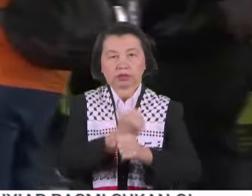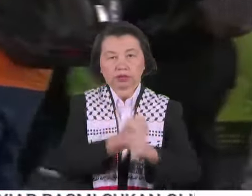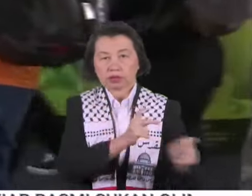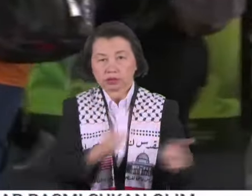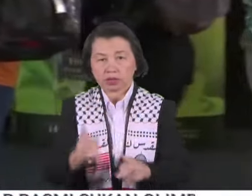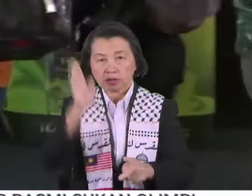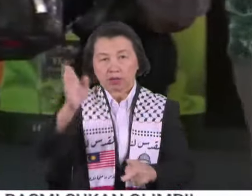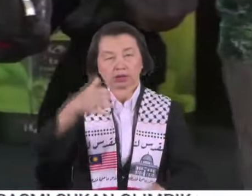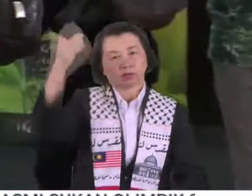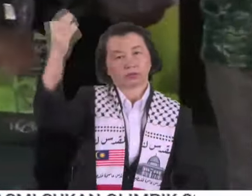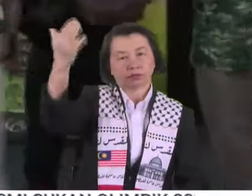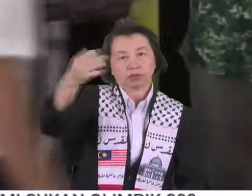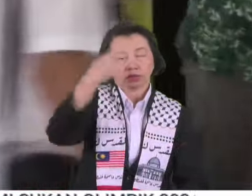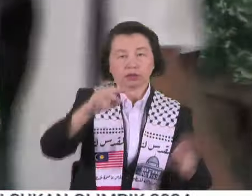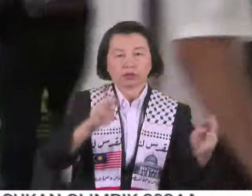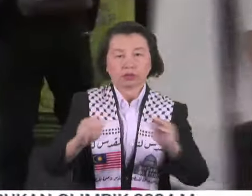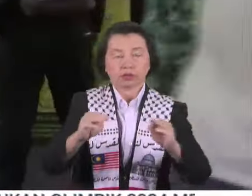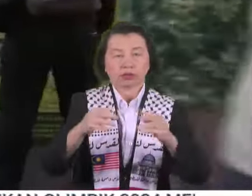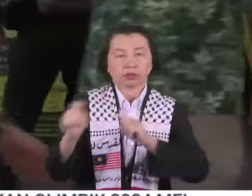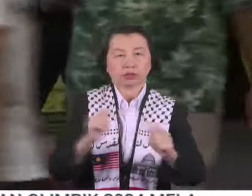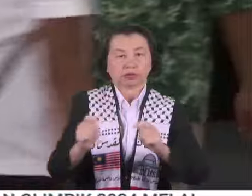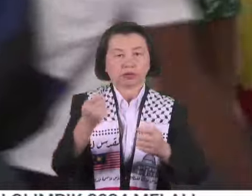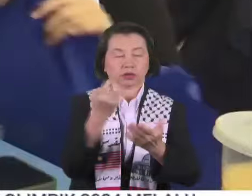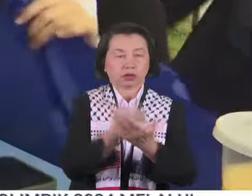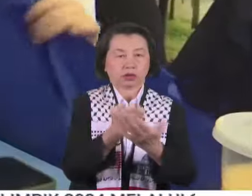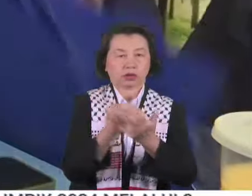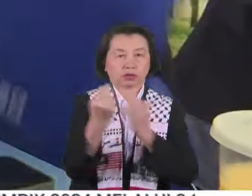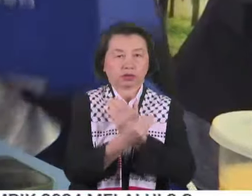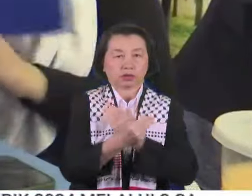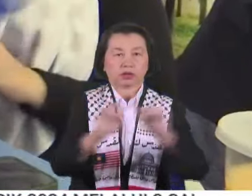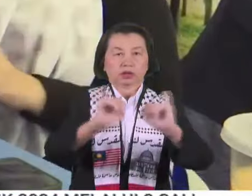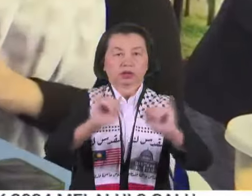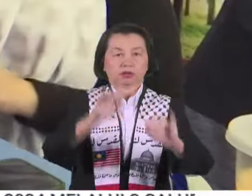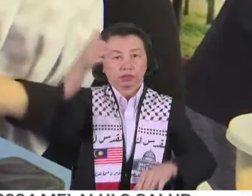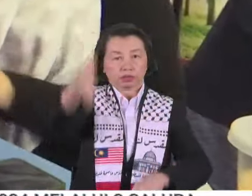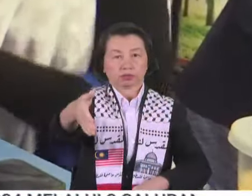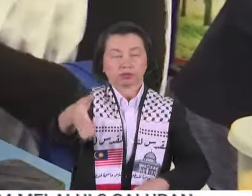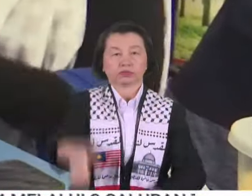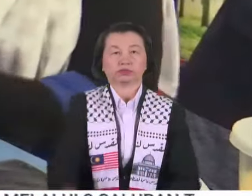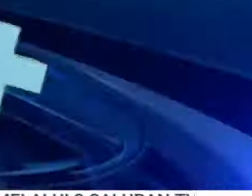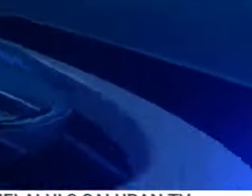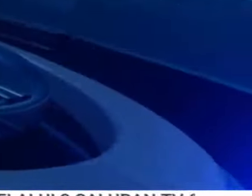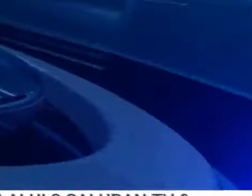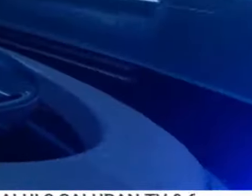bakal dibentangkan kepada Majlis Tindakan Ekonomi Negara Isnin depan.